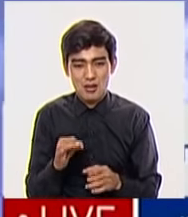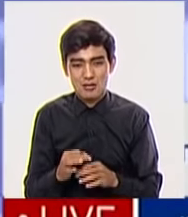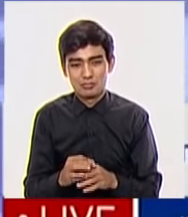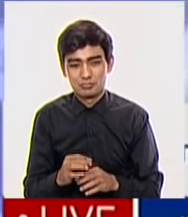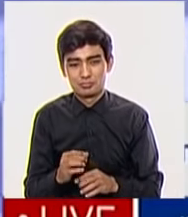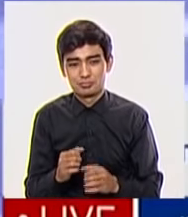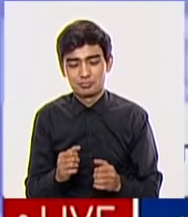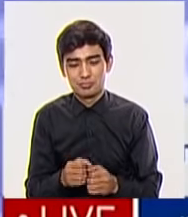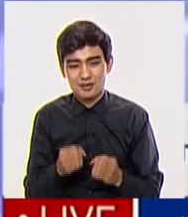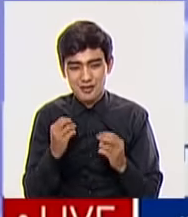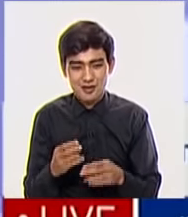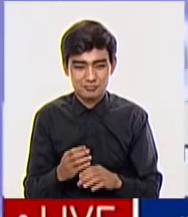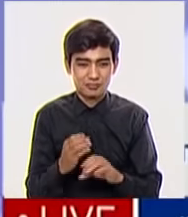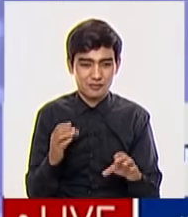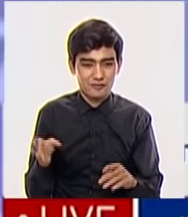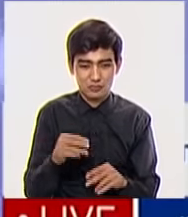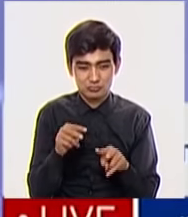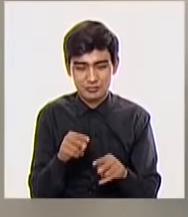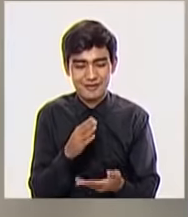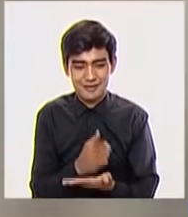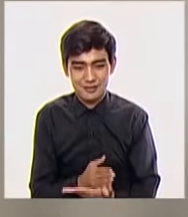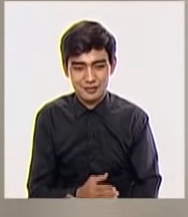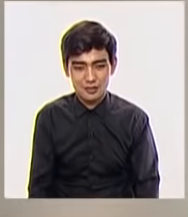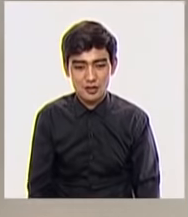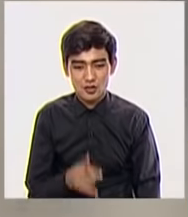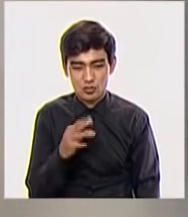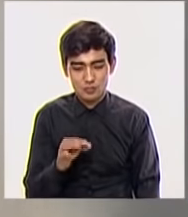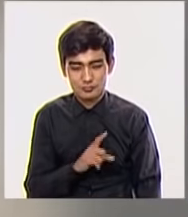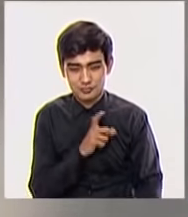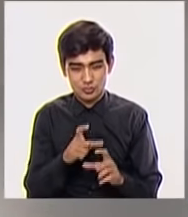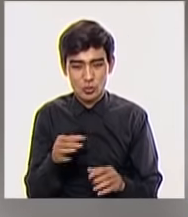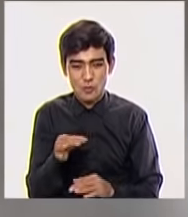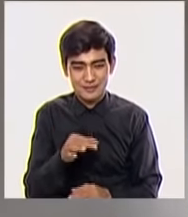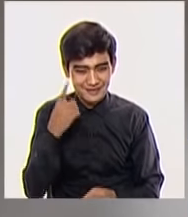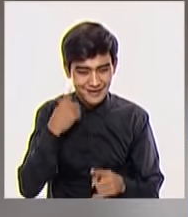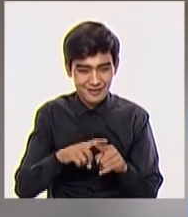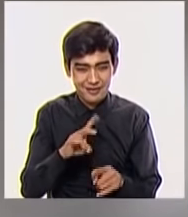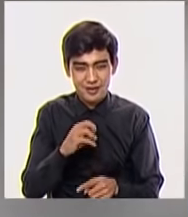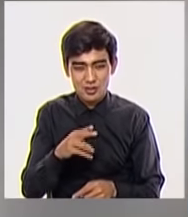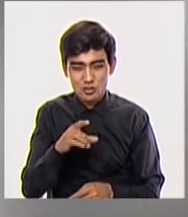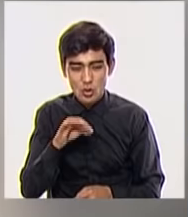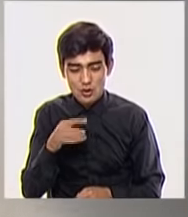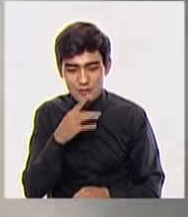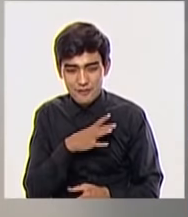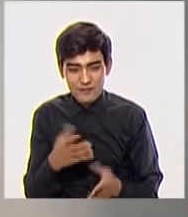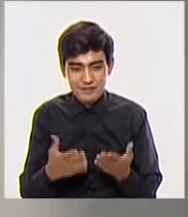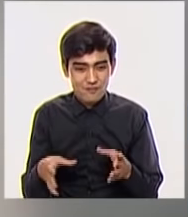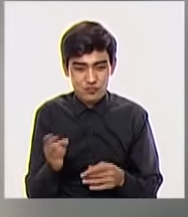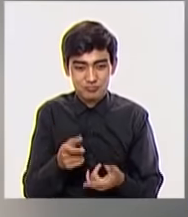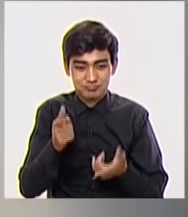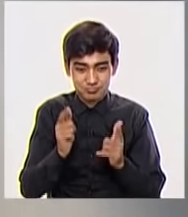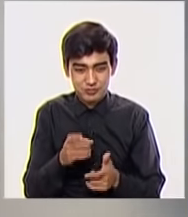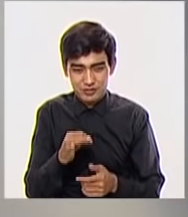там, все соблюдается. Но эксперты в области технадзора отмечают, даже если все согласовано,